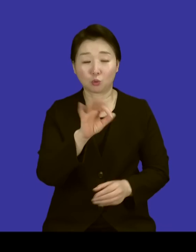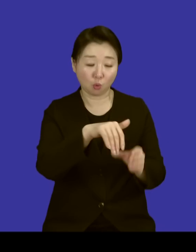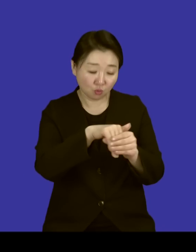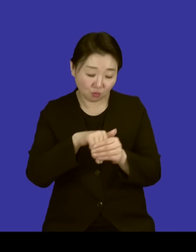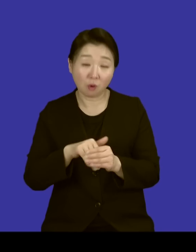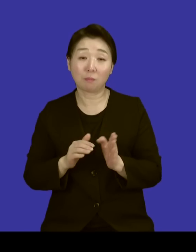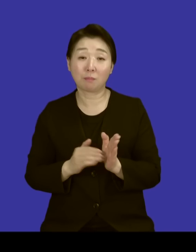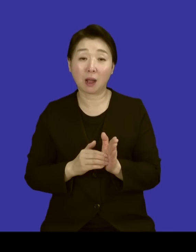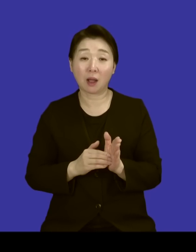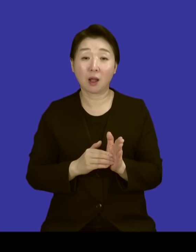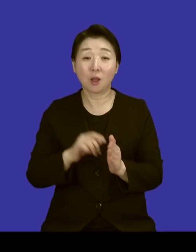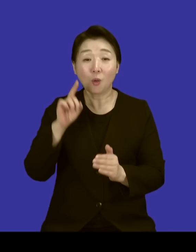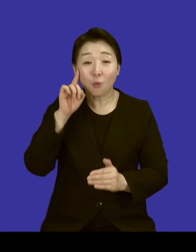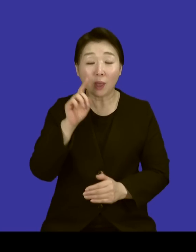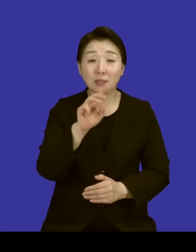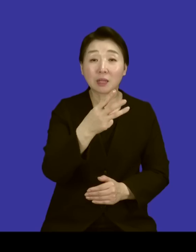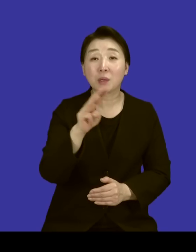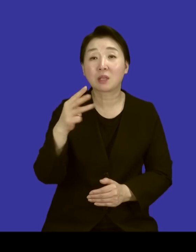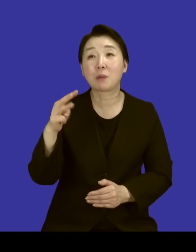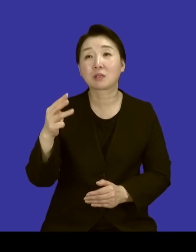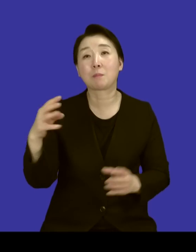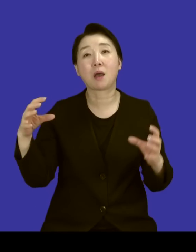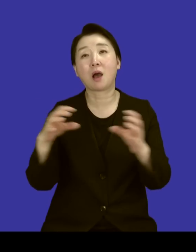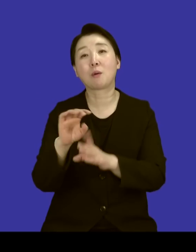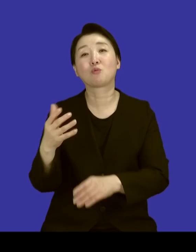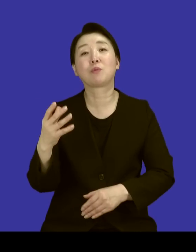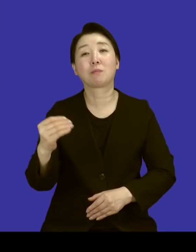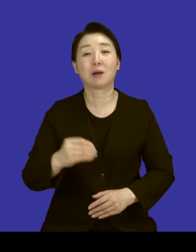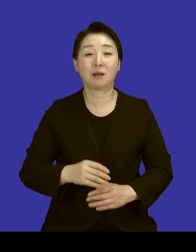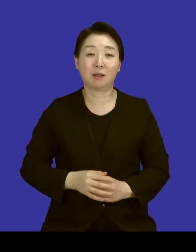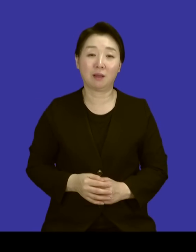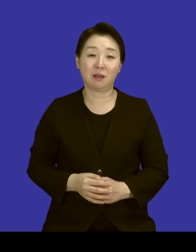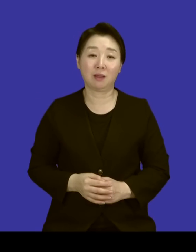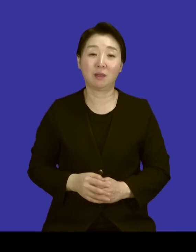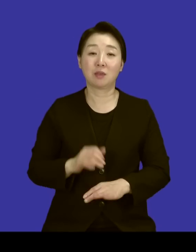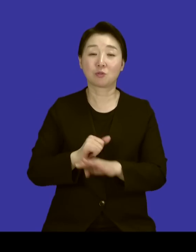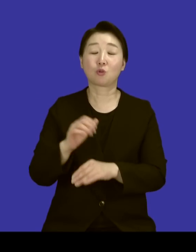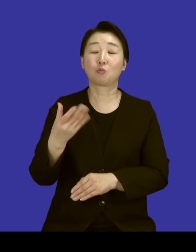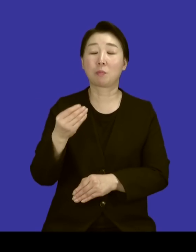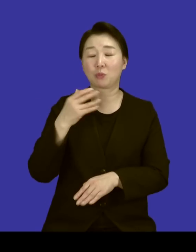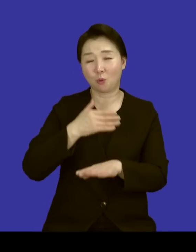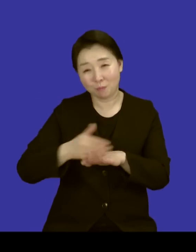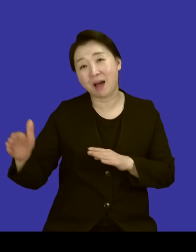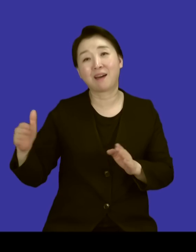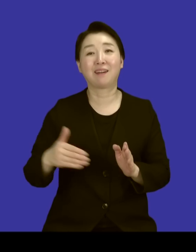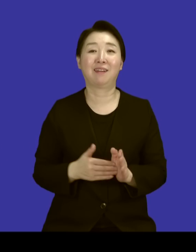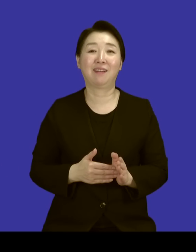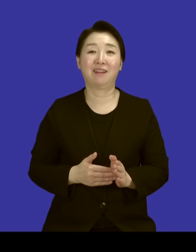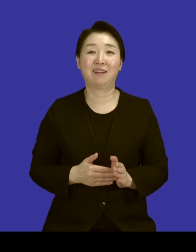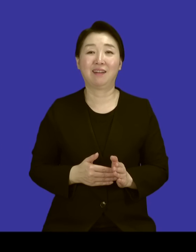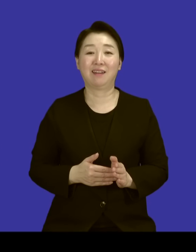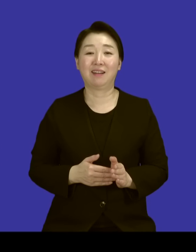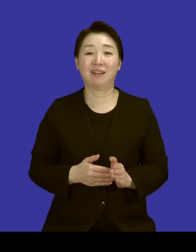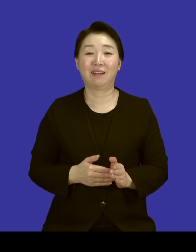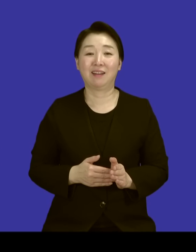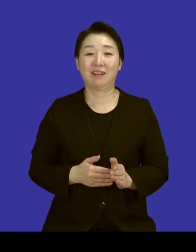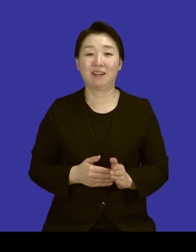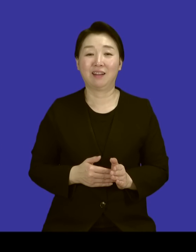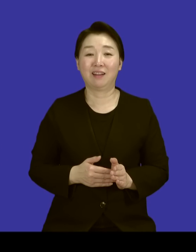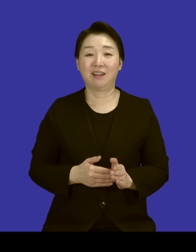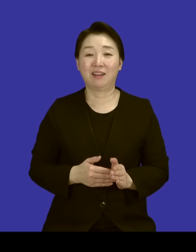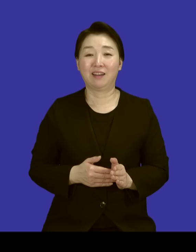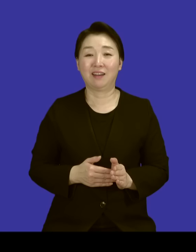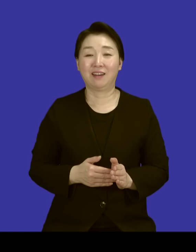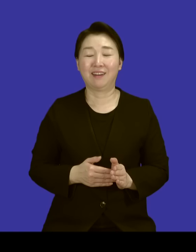하시는데 예. 놀랍게 300이 들어있는 거예요. 그래서 900만 원 빚을 탁 갚아버렸어요. 아, 그럴 줄 알았으면 빚 더 줘도 될